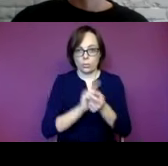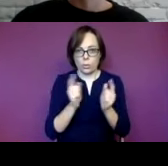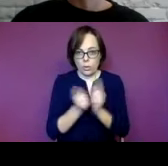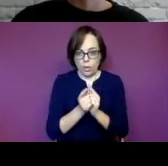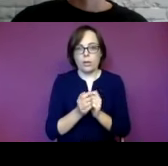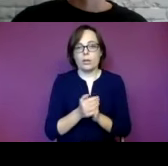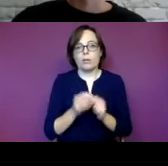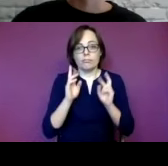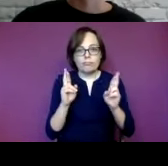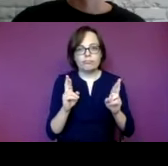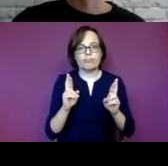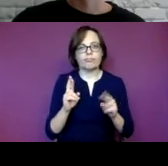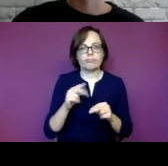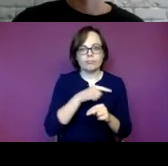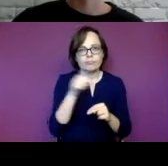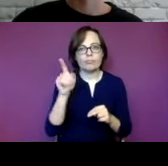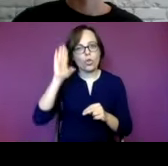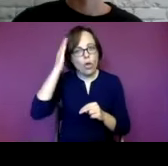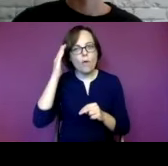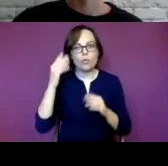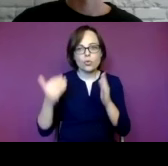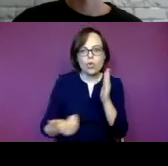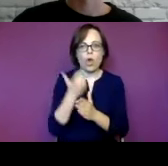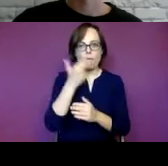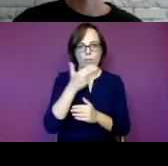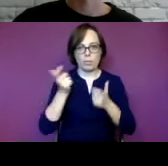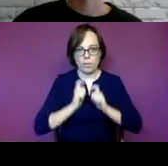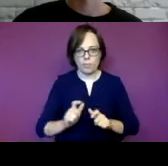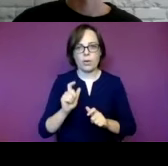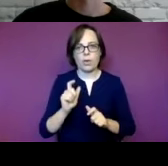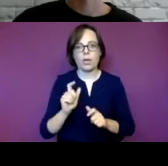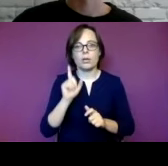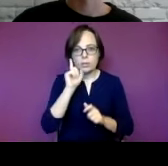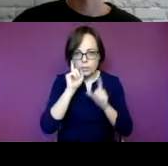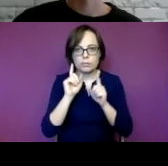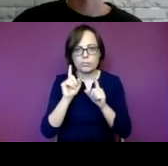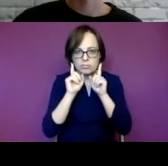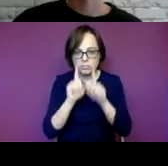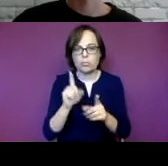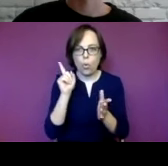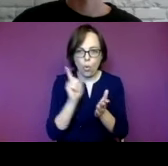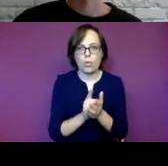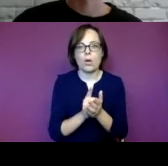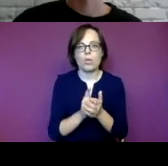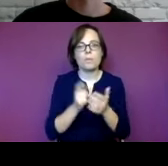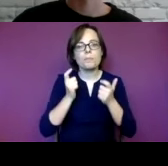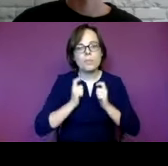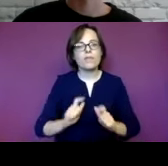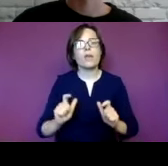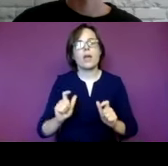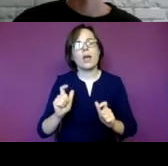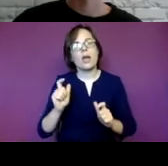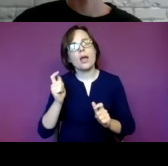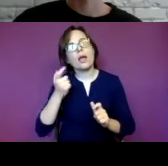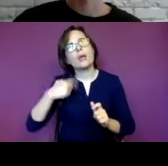się czegoś nowego o wsi i rzeczywiście udało nam się ten obraz wsi, który wszyscy gdzieś tam mamy w